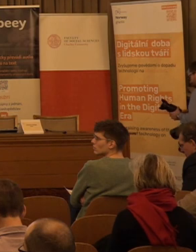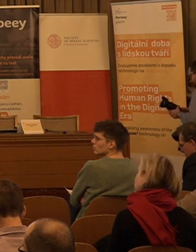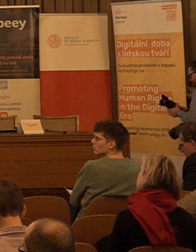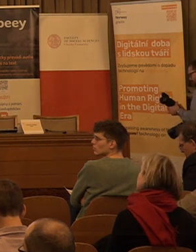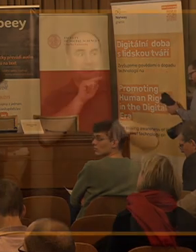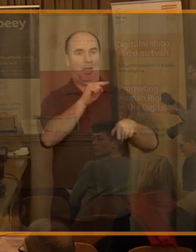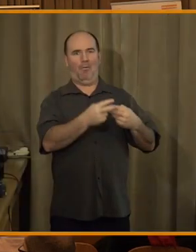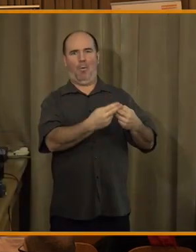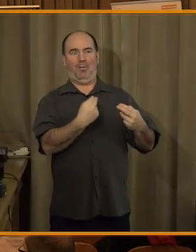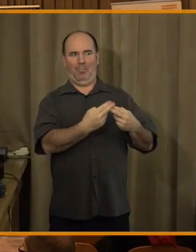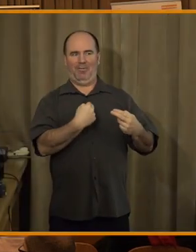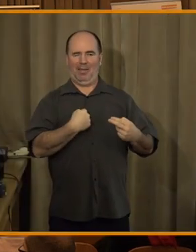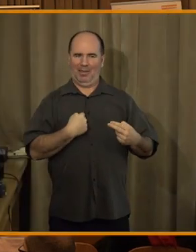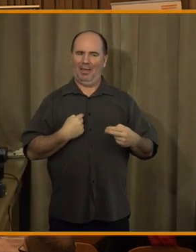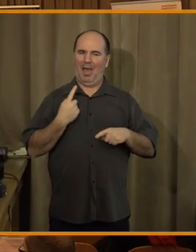skepsí.